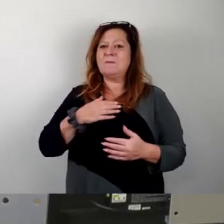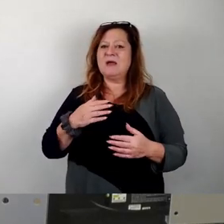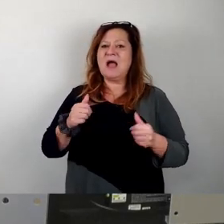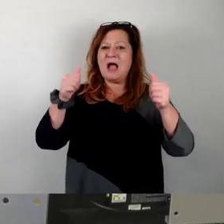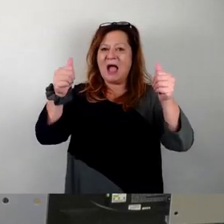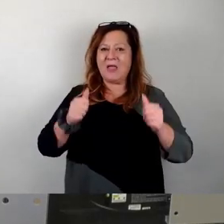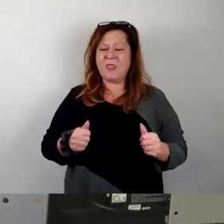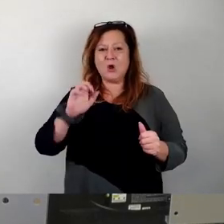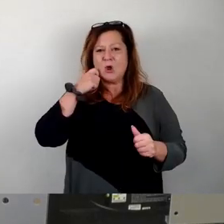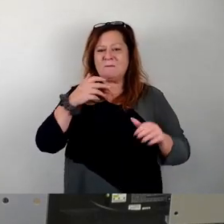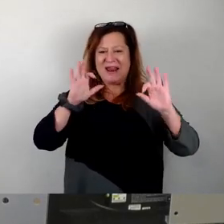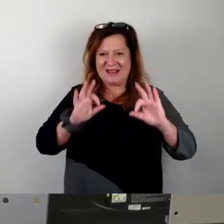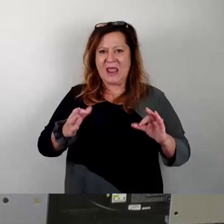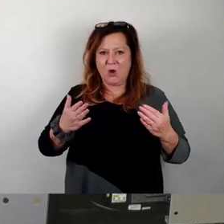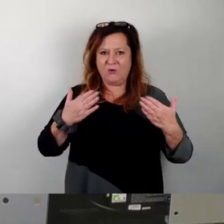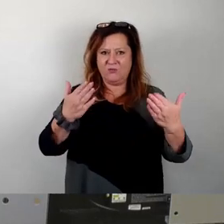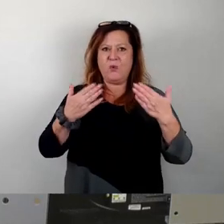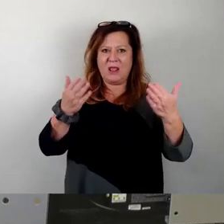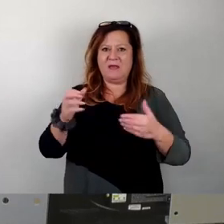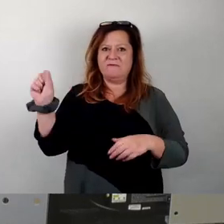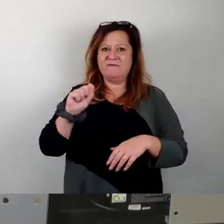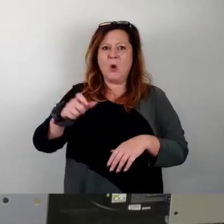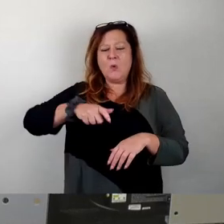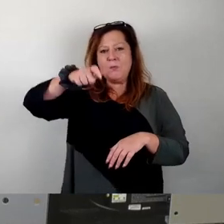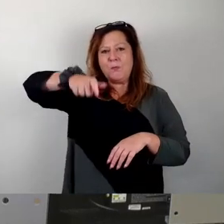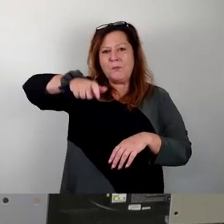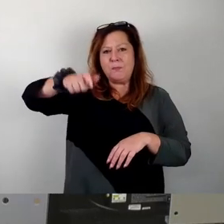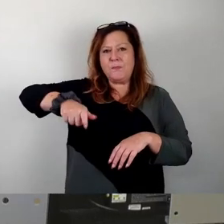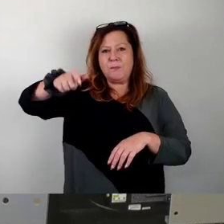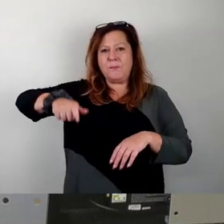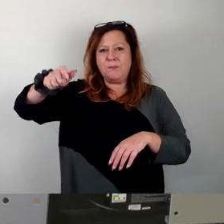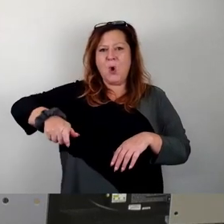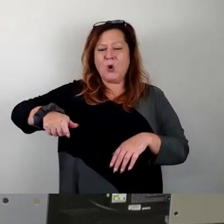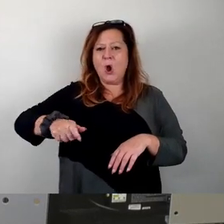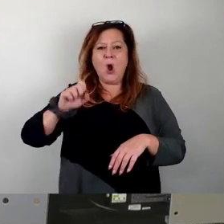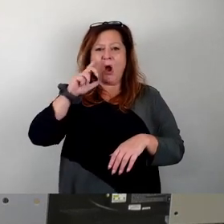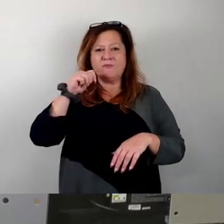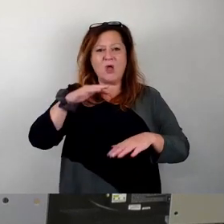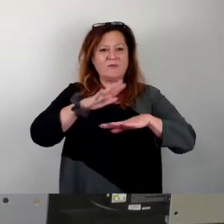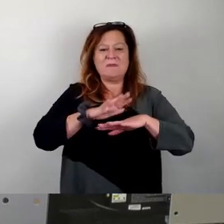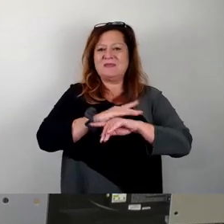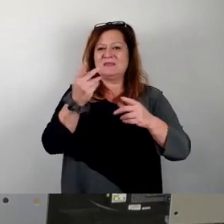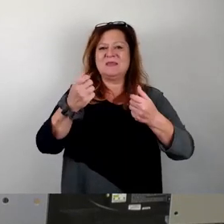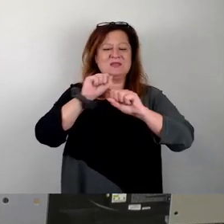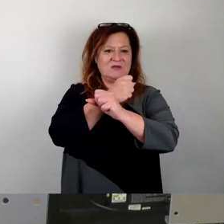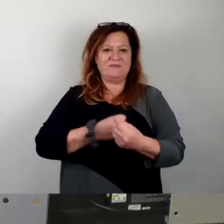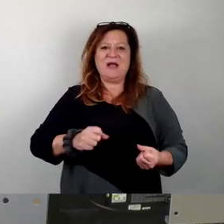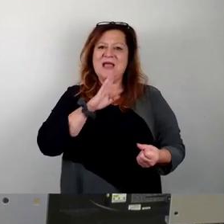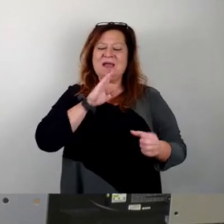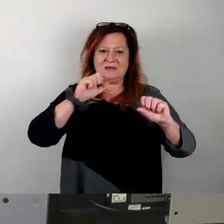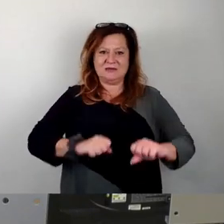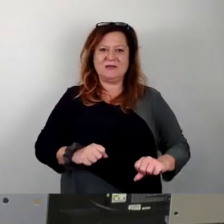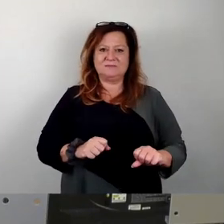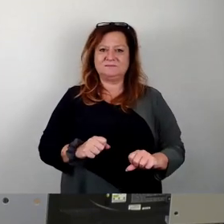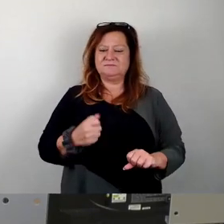Bürger im Netz nicht weiß, um was es sonst geht. Das ist immer das Problem. Wie wir gerade hier mitbekommen haben, ist